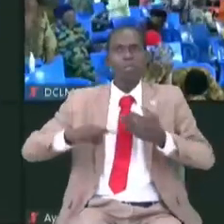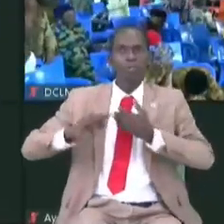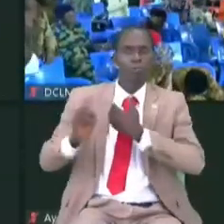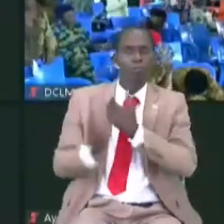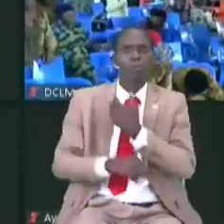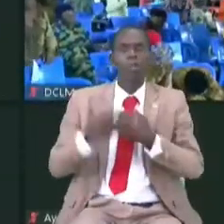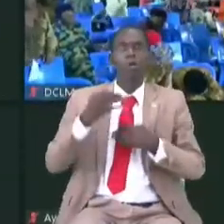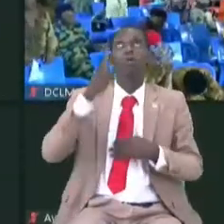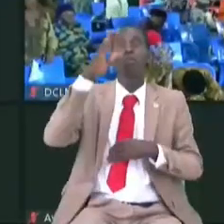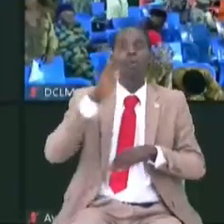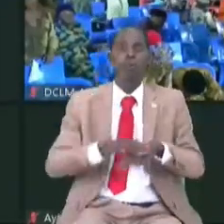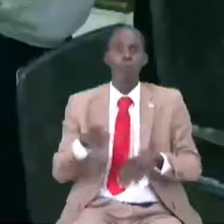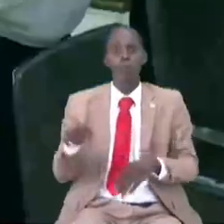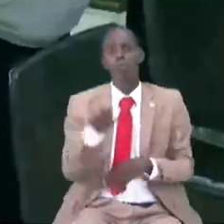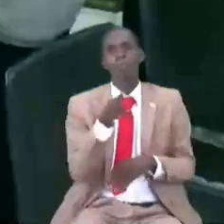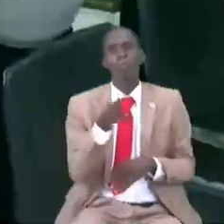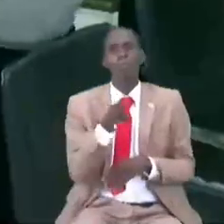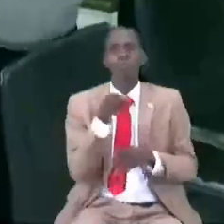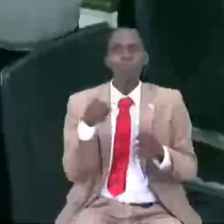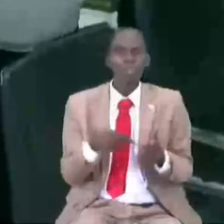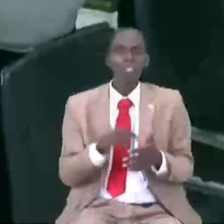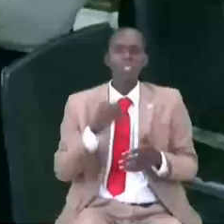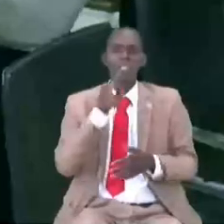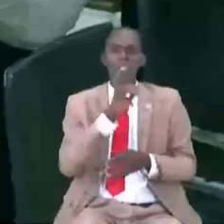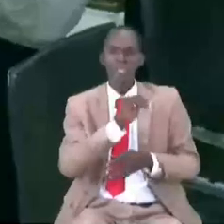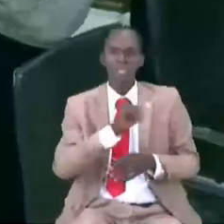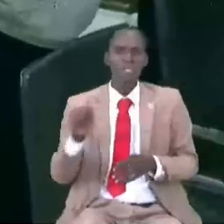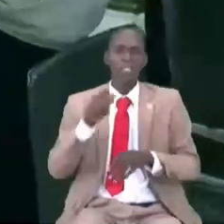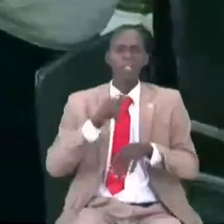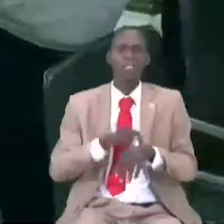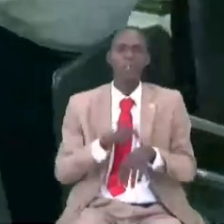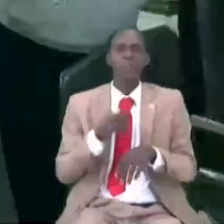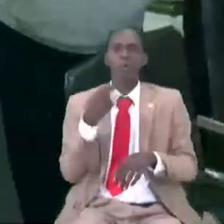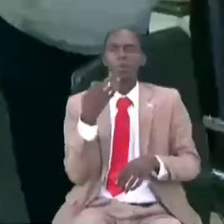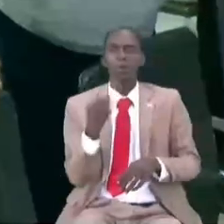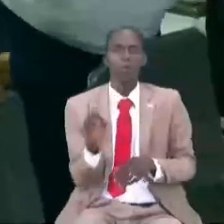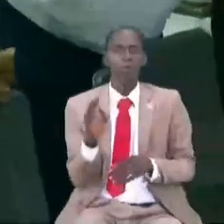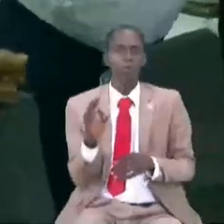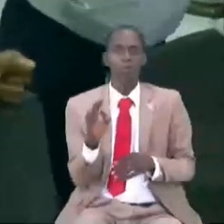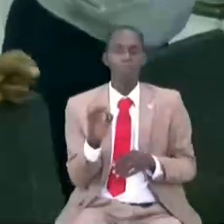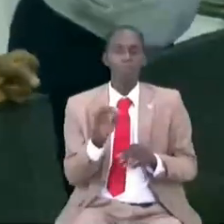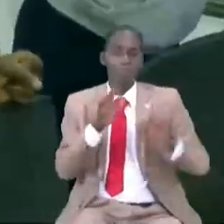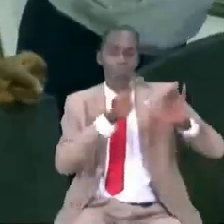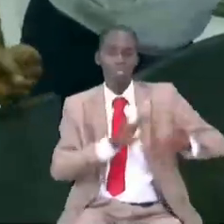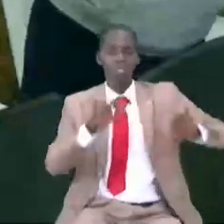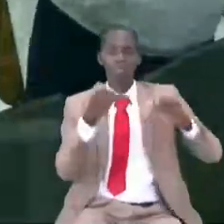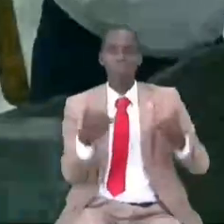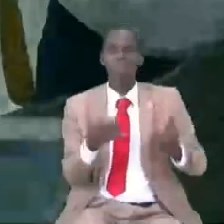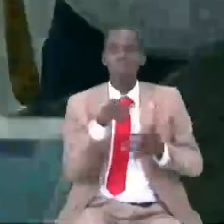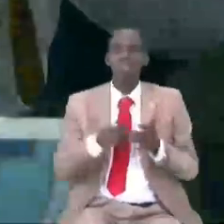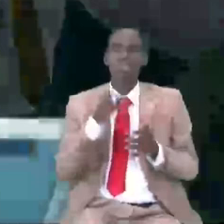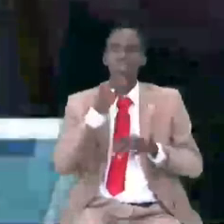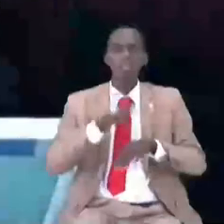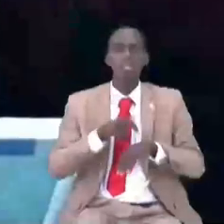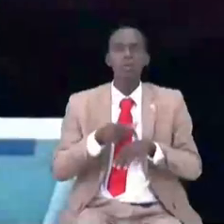C'est une période de grâce, une période d'avertissement, une période de